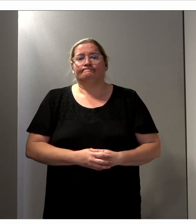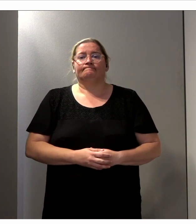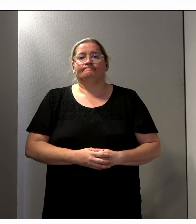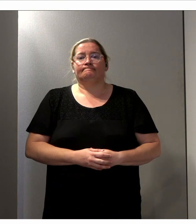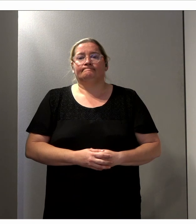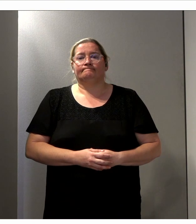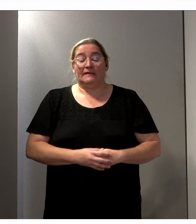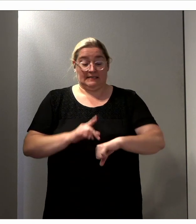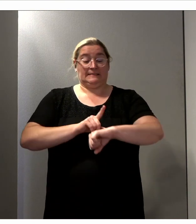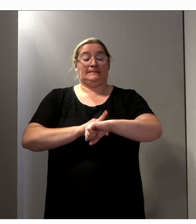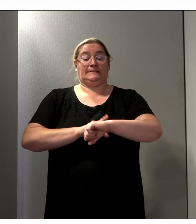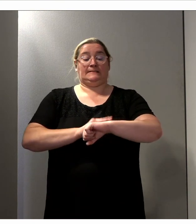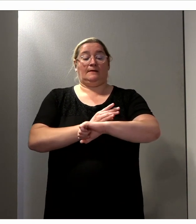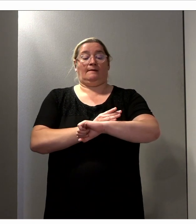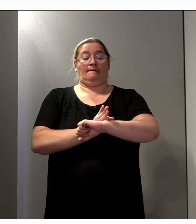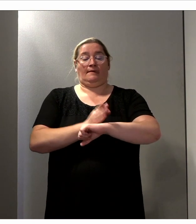pour garder le temps,